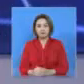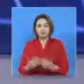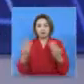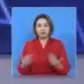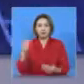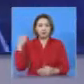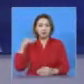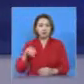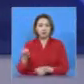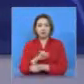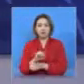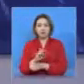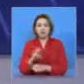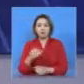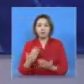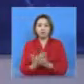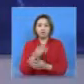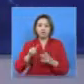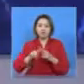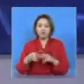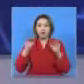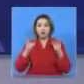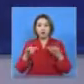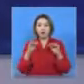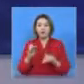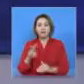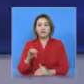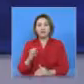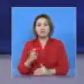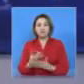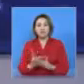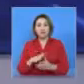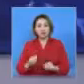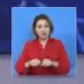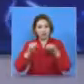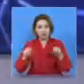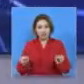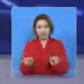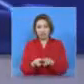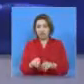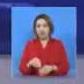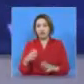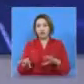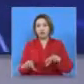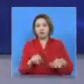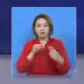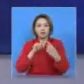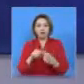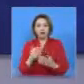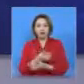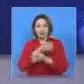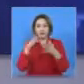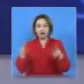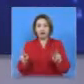Бүгін Ақтөбе көлік коммуникация және жаңа технология колледжінде парасат жолы орталығы ашылды. Енді бұл жерде сыбайлас жемқорлыққа қарсы